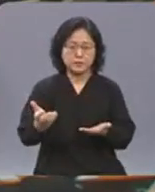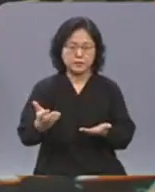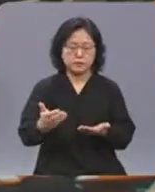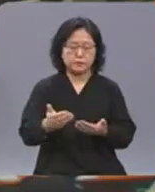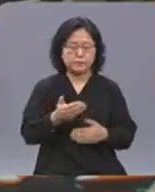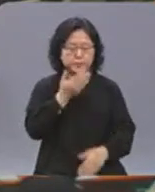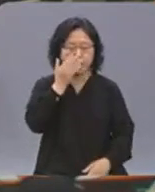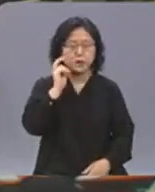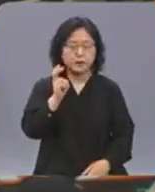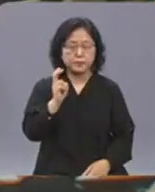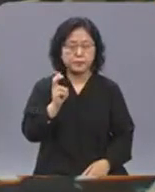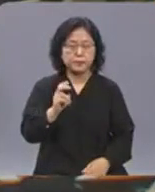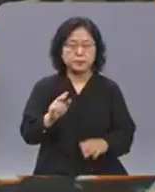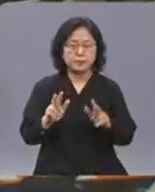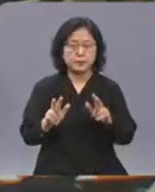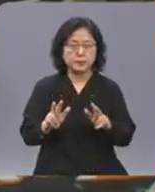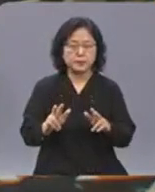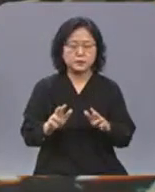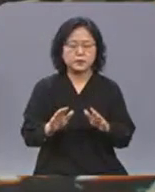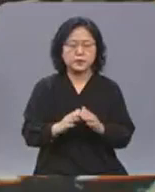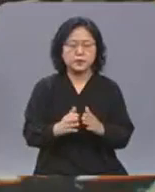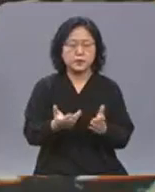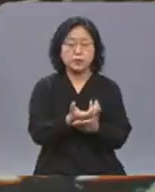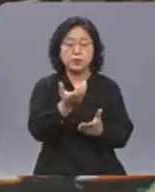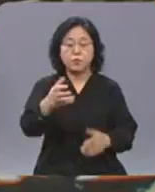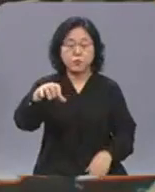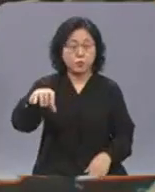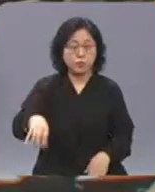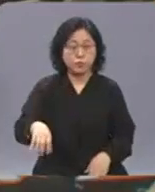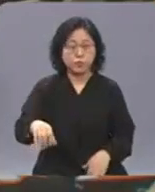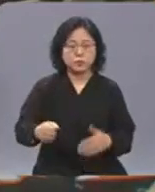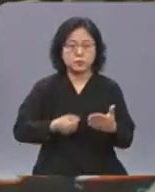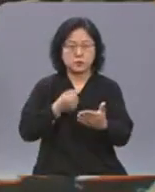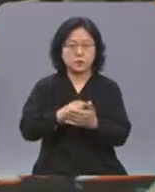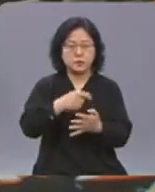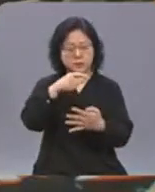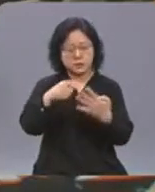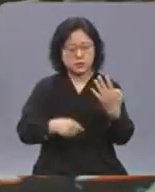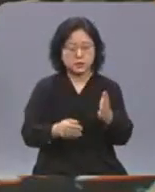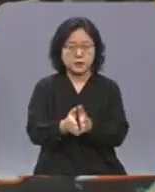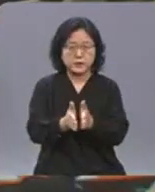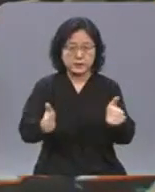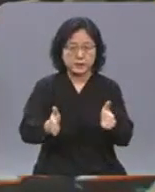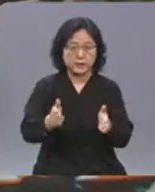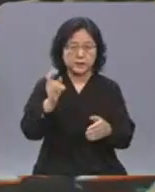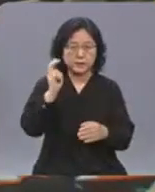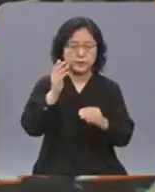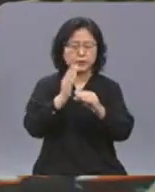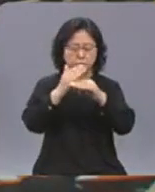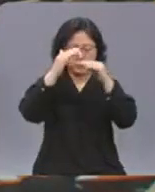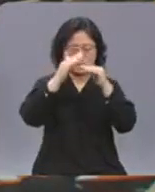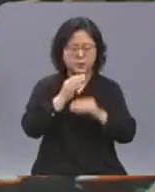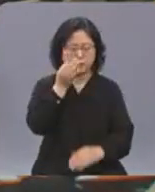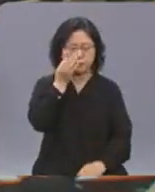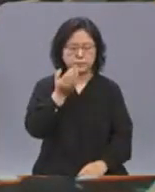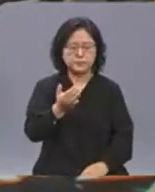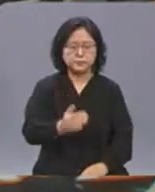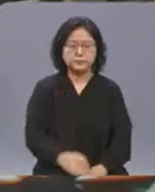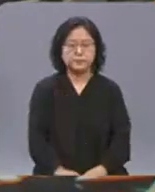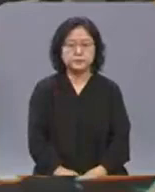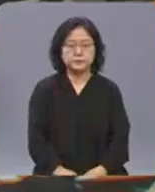성큼 다가온건데요 이제 군공항이 옮겨갈 지역을 정하는 절차가 본격화될 것으로 보입니다 양창희